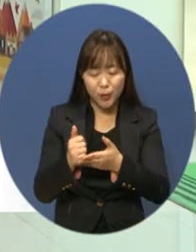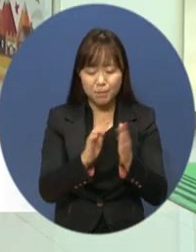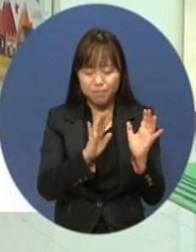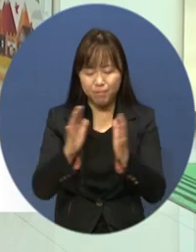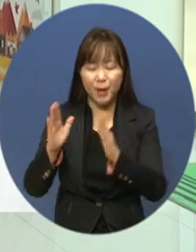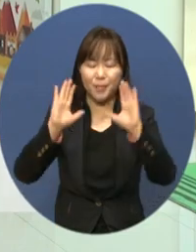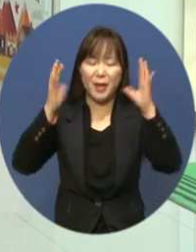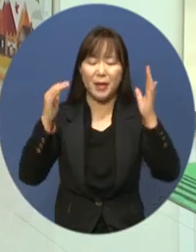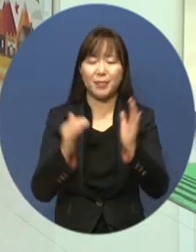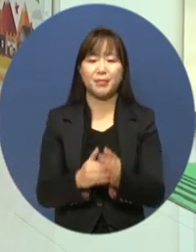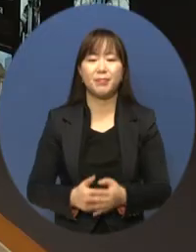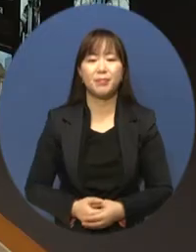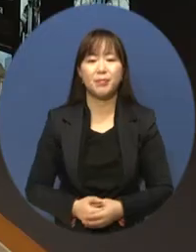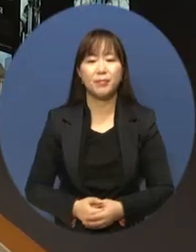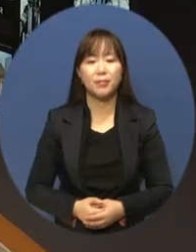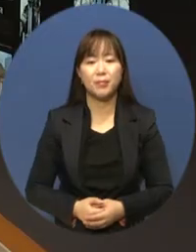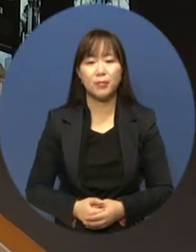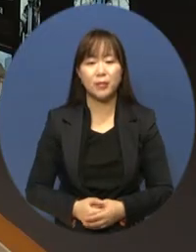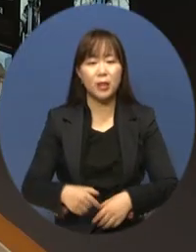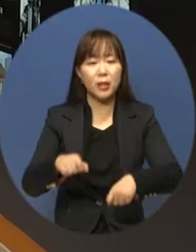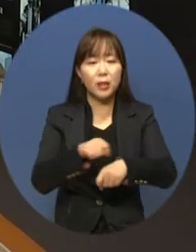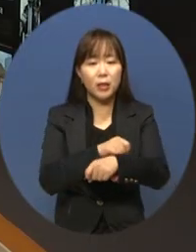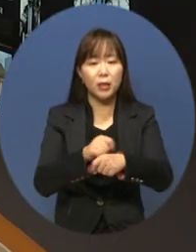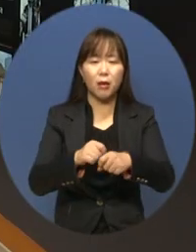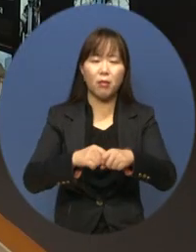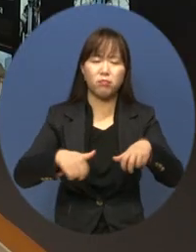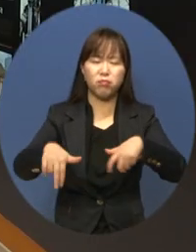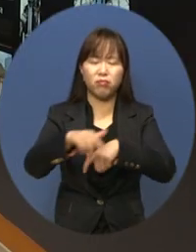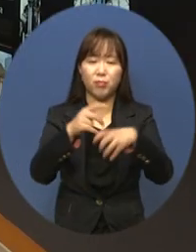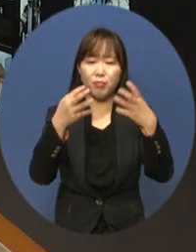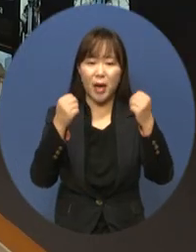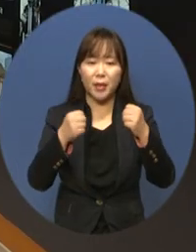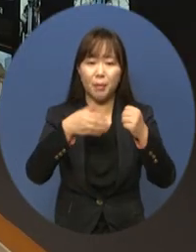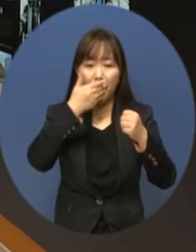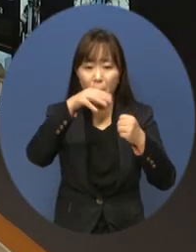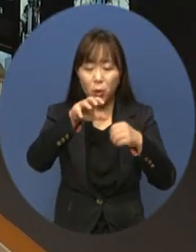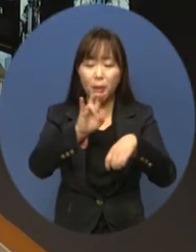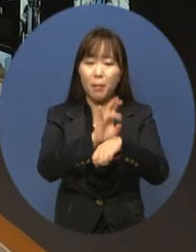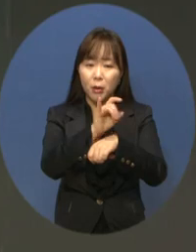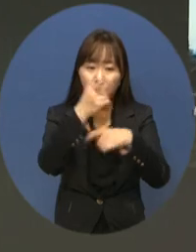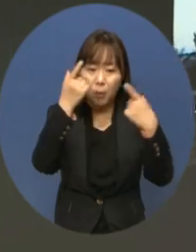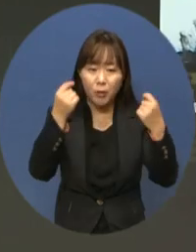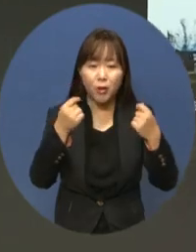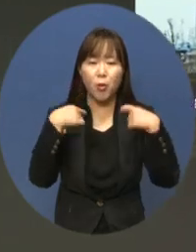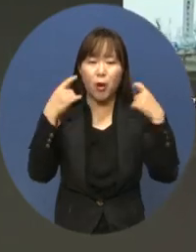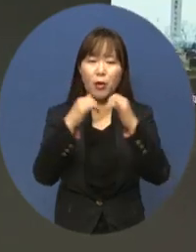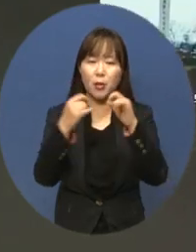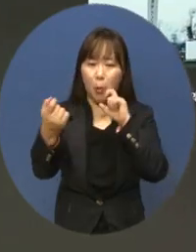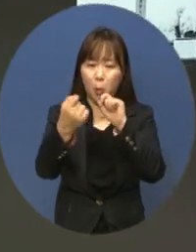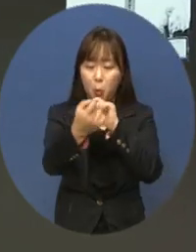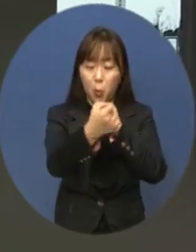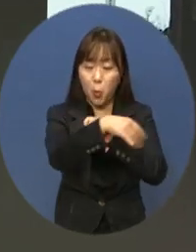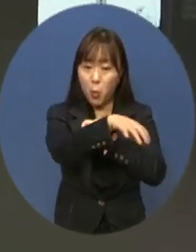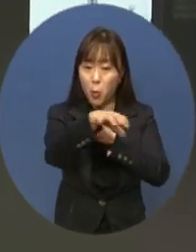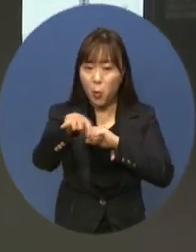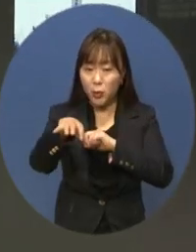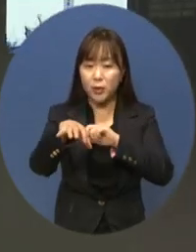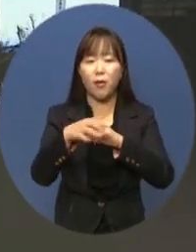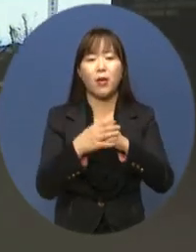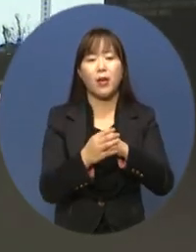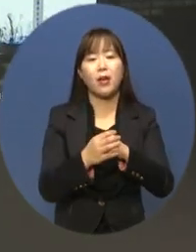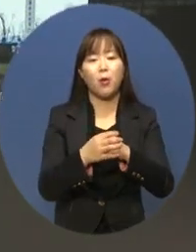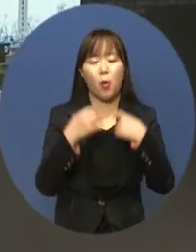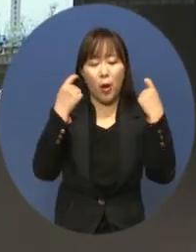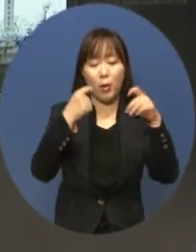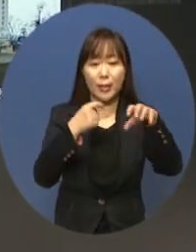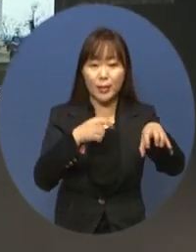준비를 마쳤습니다. 특히 유동인구가 많은 식당과 편의점 등 관광객이 접근하기 편한 위치에서